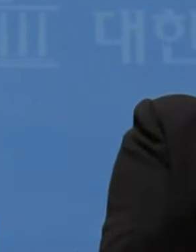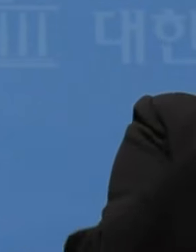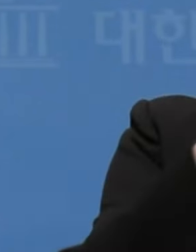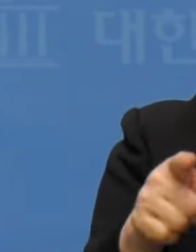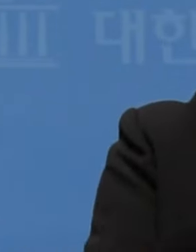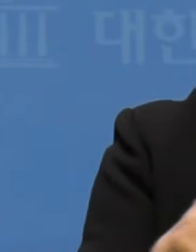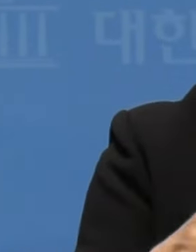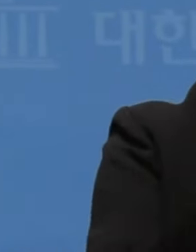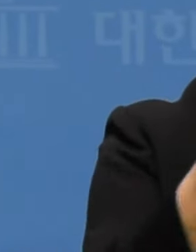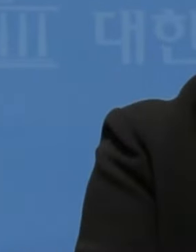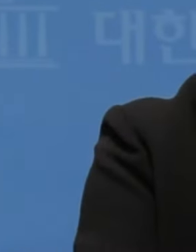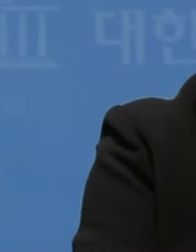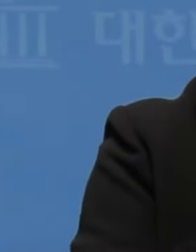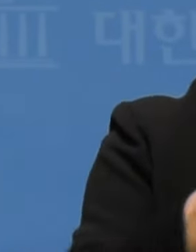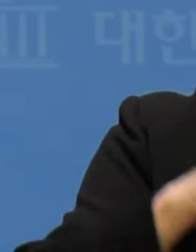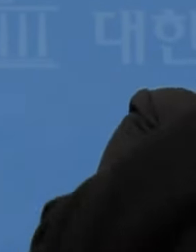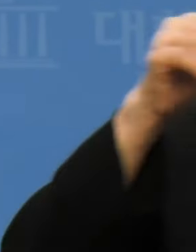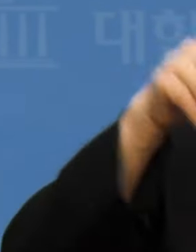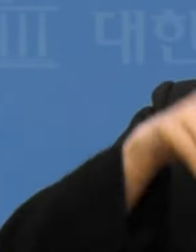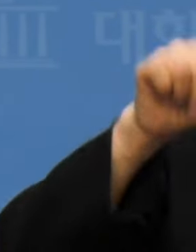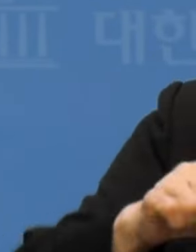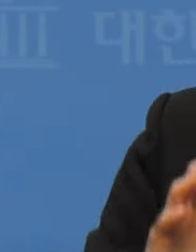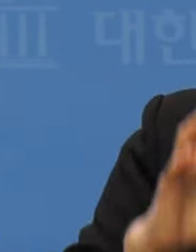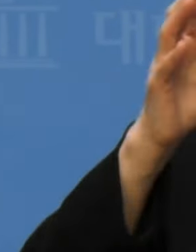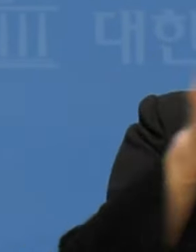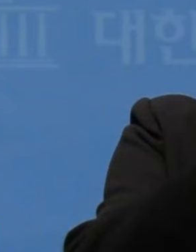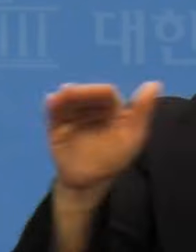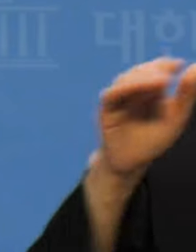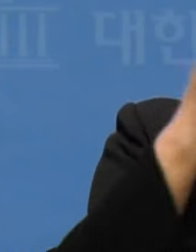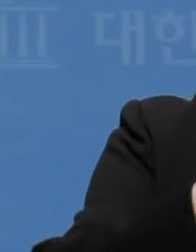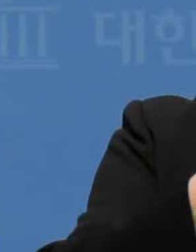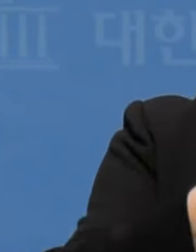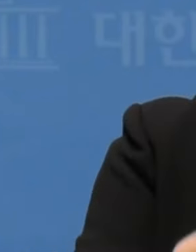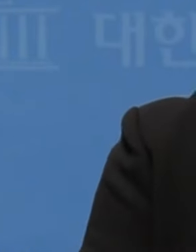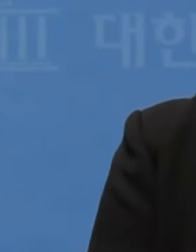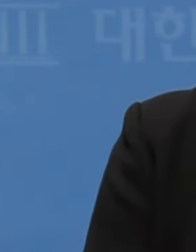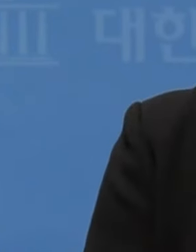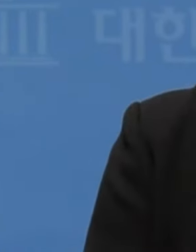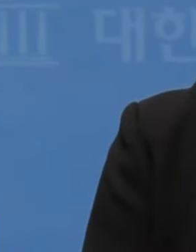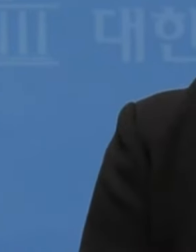국제선거신용평가기구를 신설해서 공정선거에 대한 국제표준을 만들겠습니다.